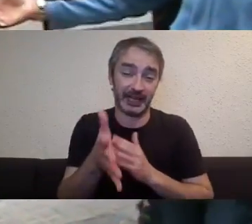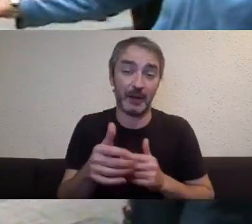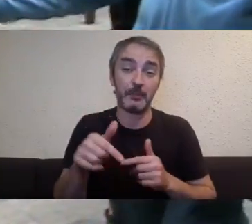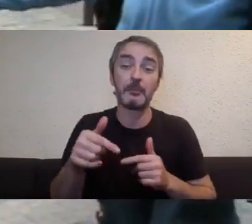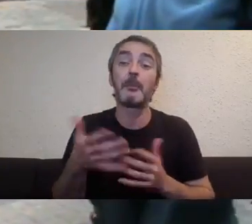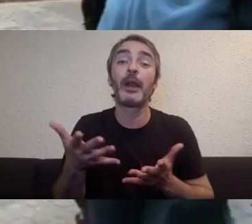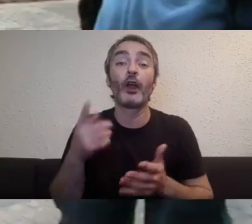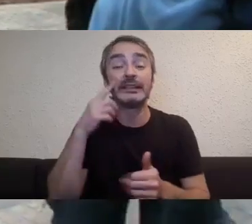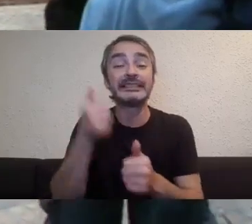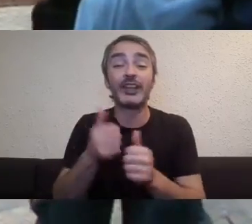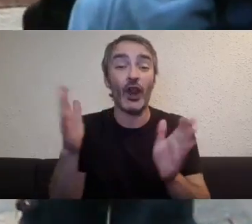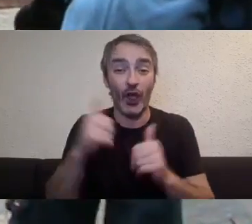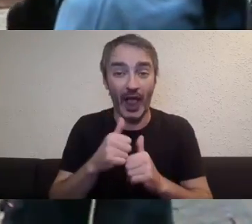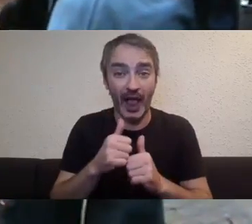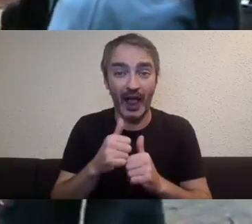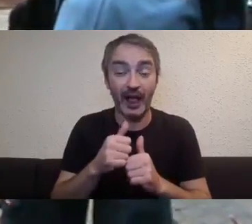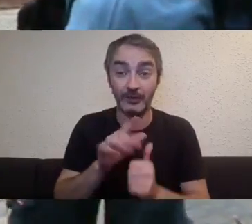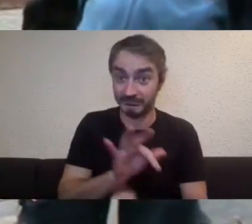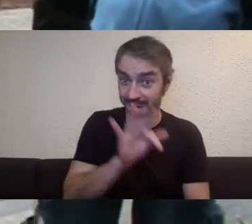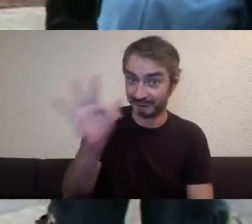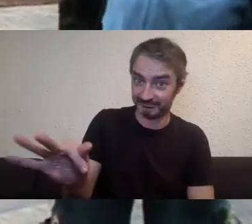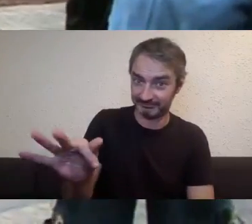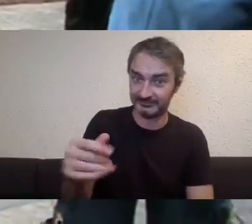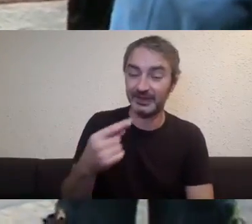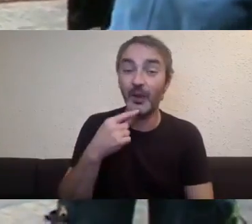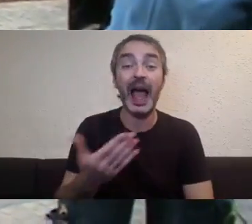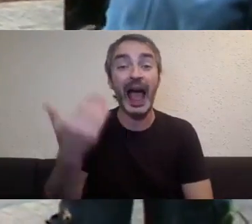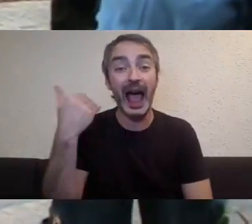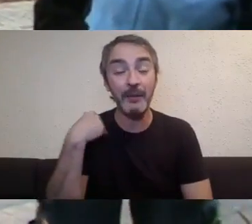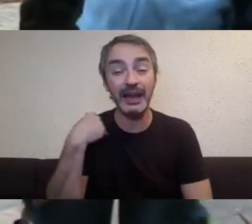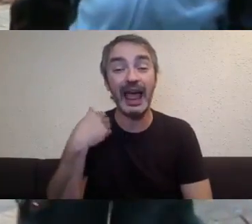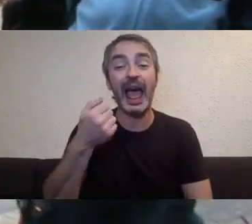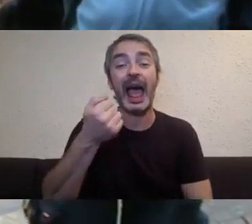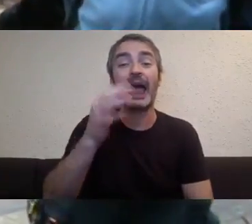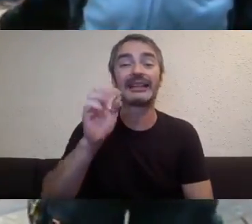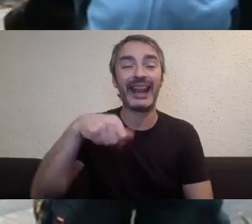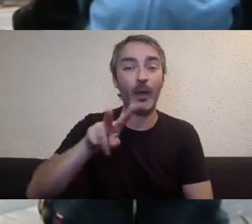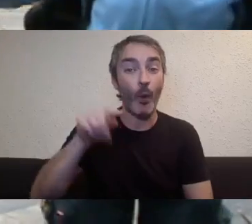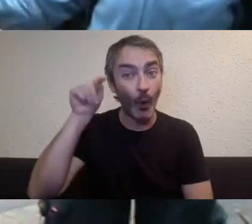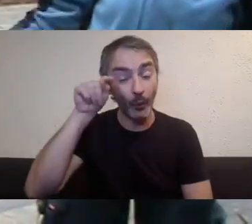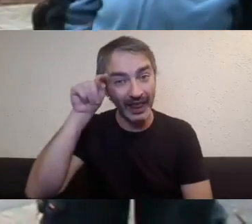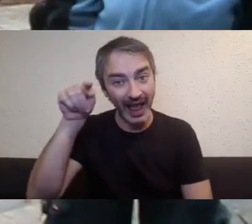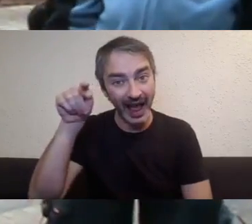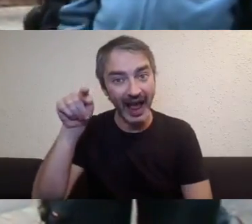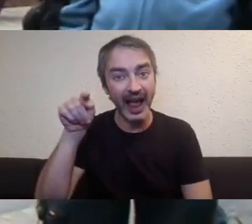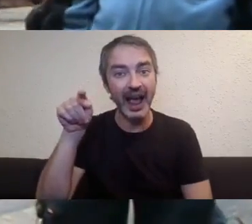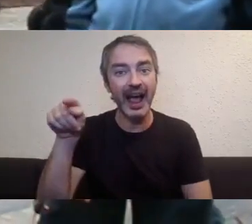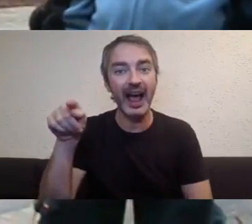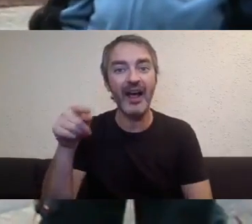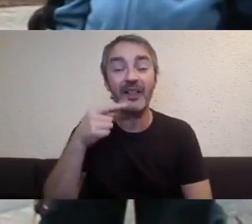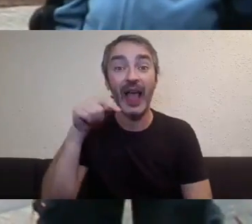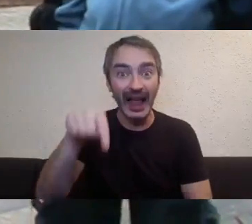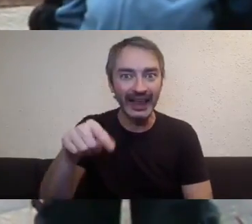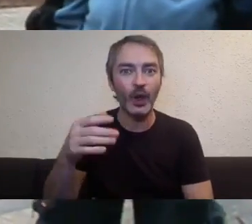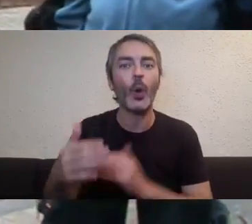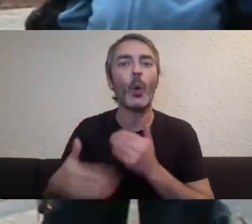la cosa és que hi havia, abans hi havia l'Ateneu de Cornellà i gent que estava aquí. I d'aquí ha sortit l'iniciativa d'ocupar